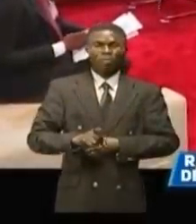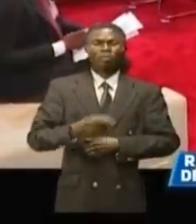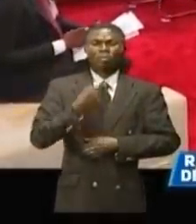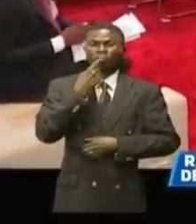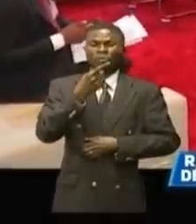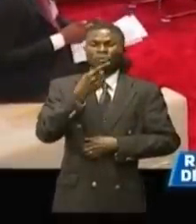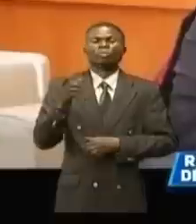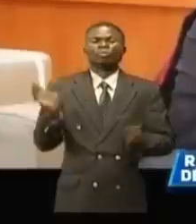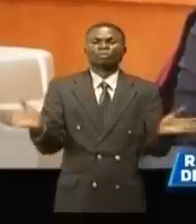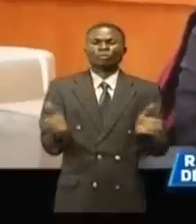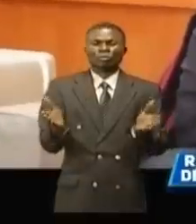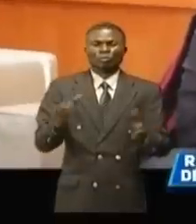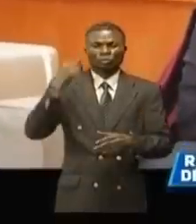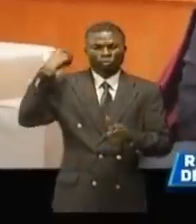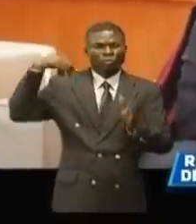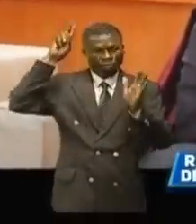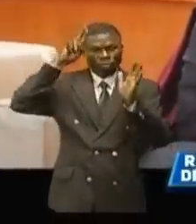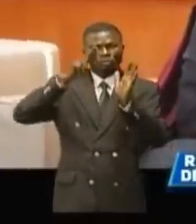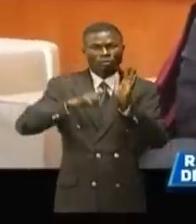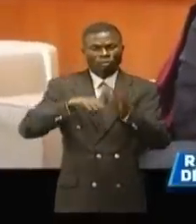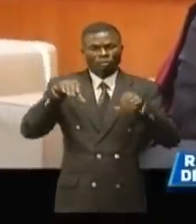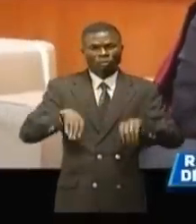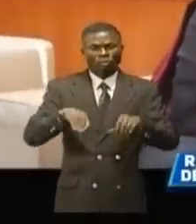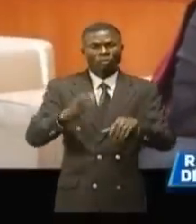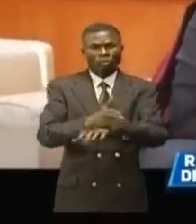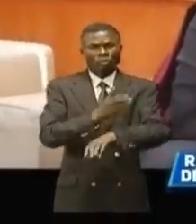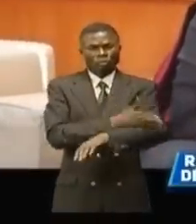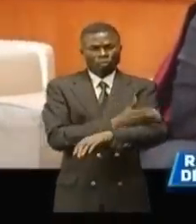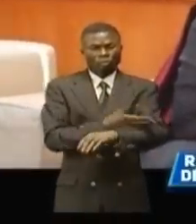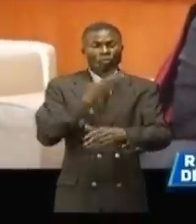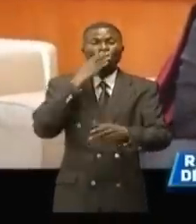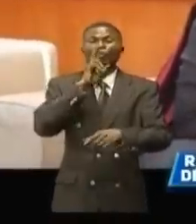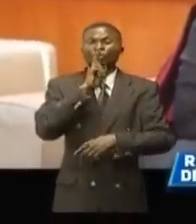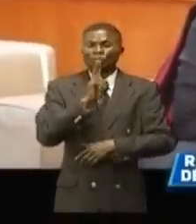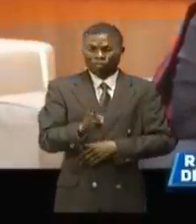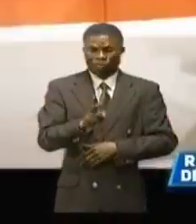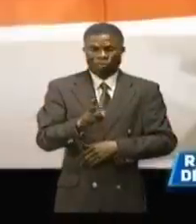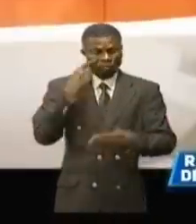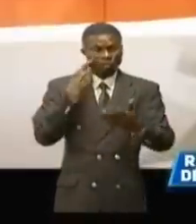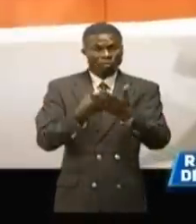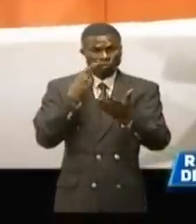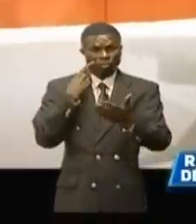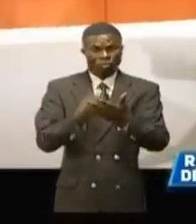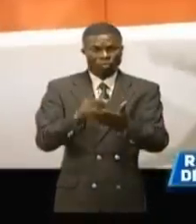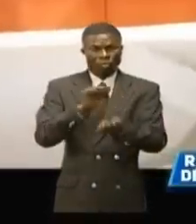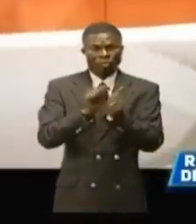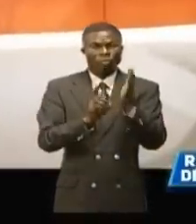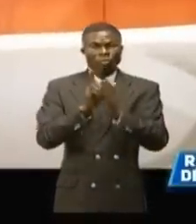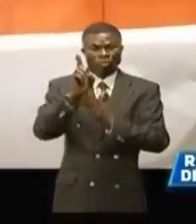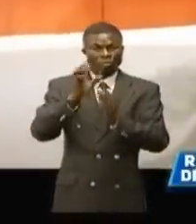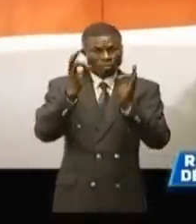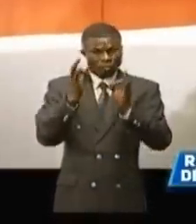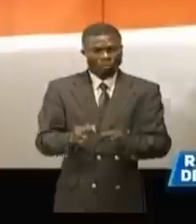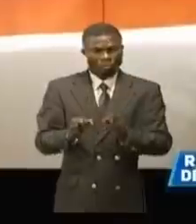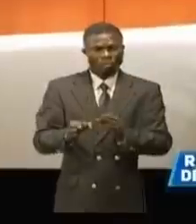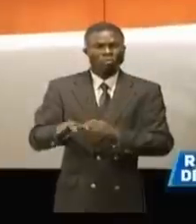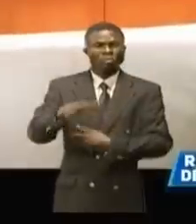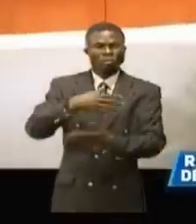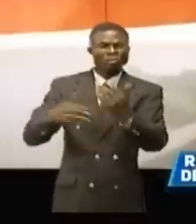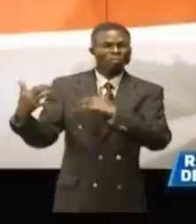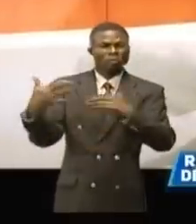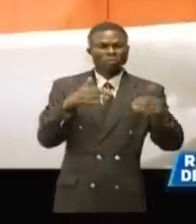encouragements au gouvernement congolais pour les avancées palpables observées en matière de développement malgré des